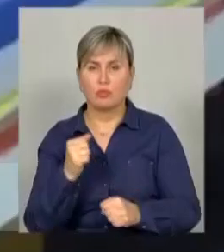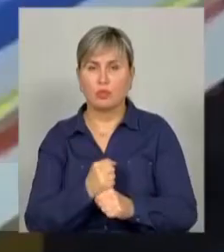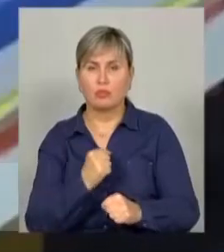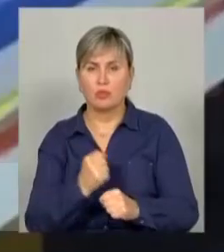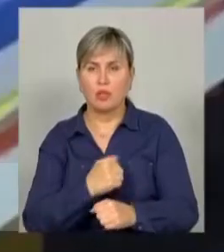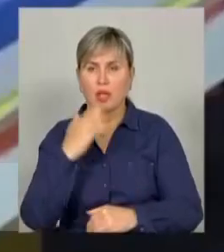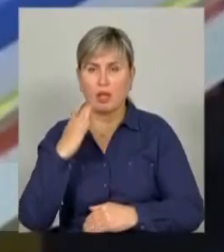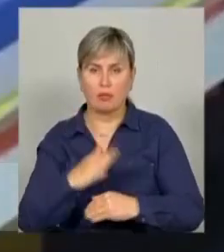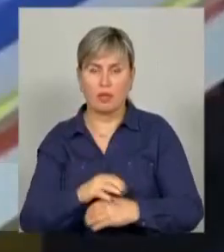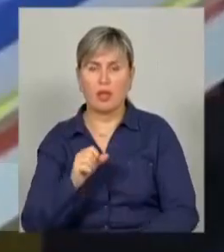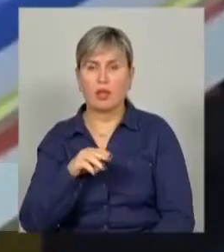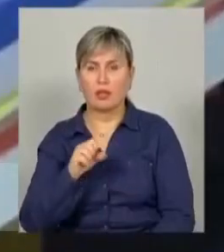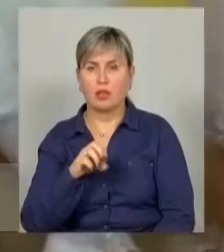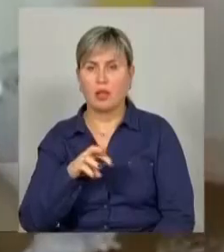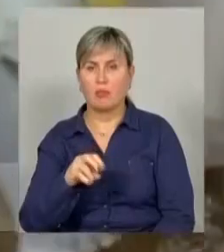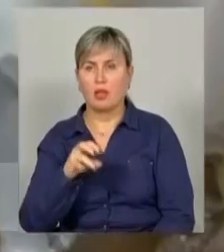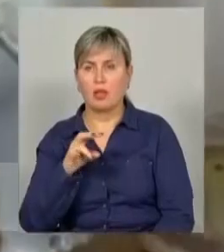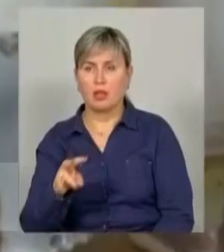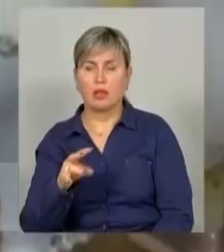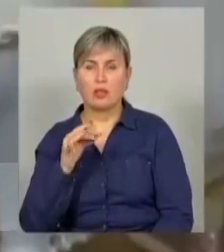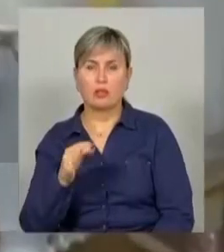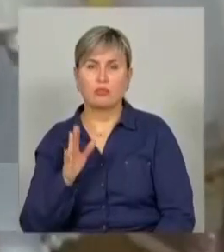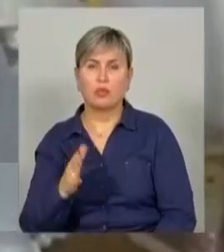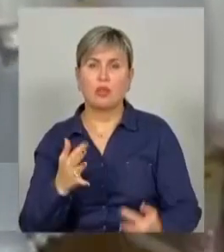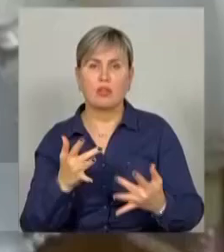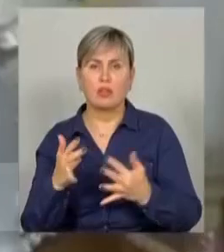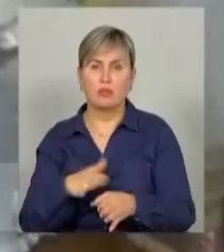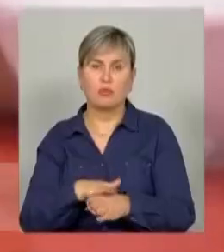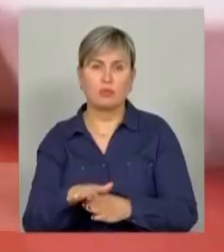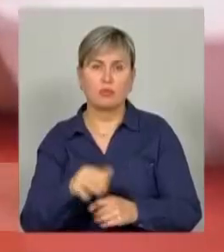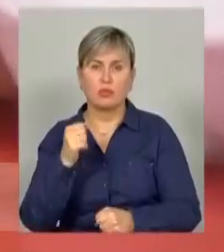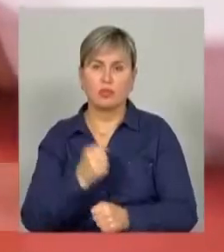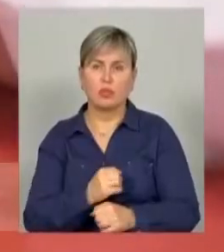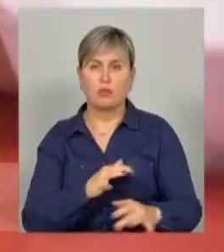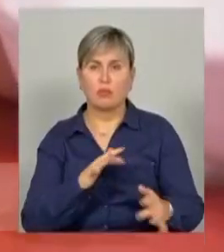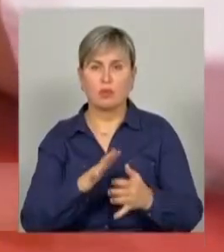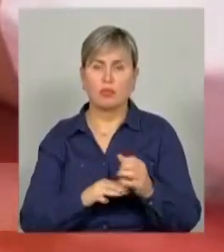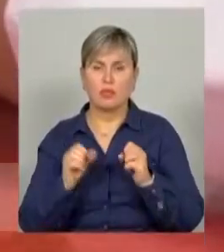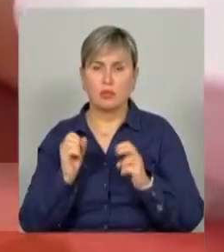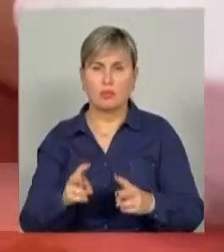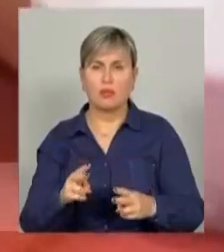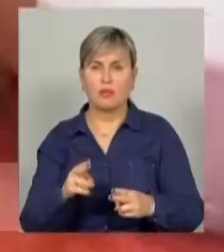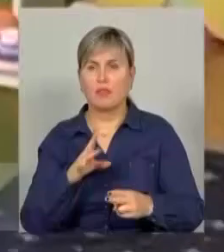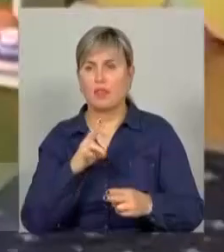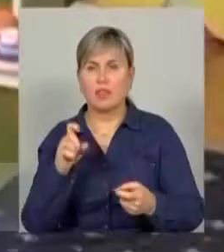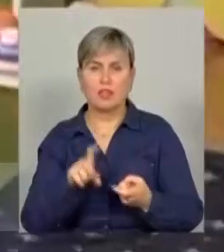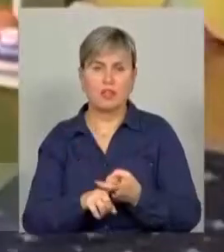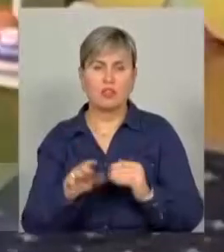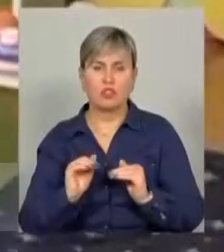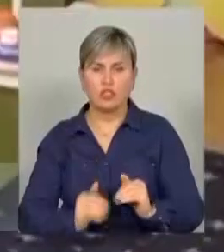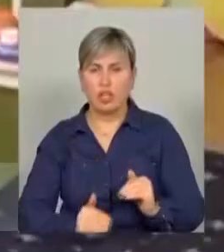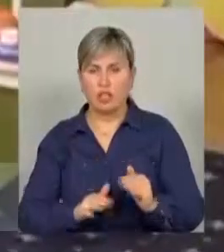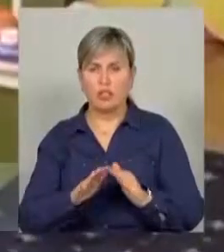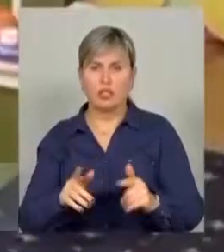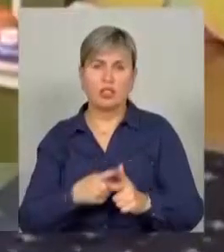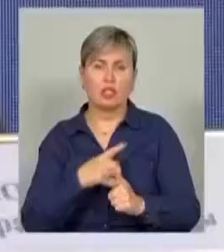и палатой Атамикен. А Минпросвещение будет требовать соблюдения строжайших мер безопасности вне зависимости от того, частный это сад или